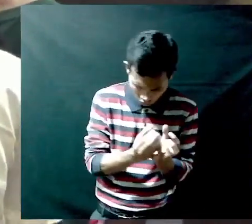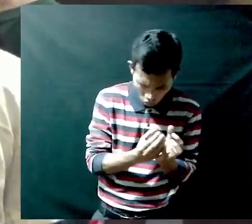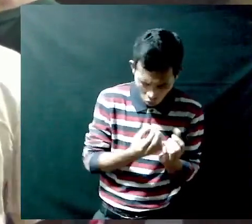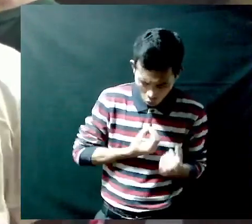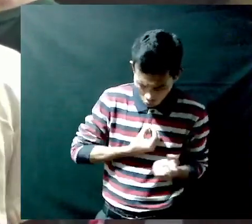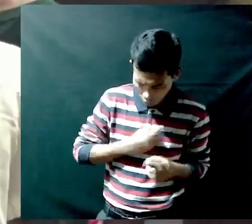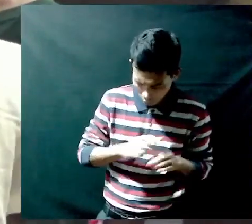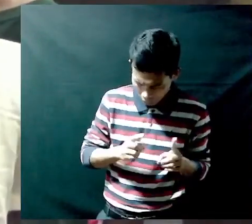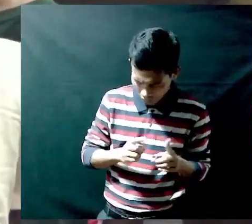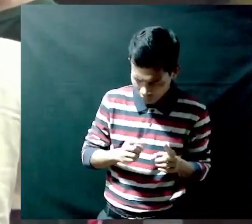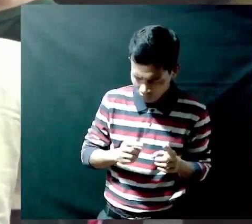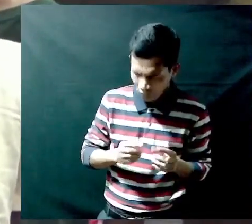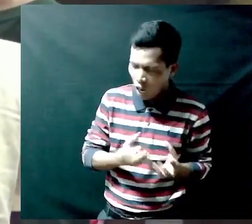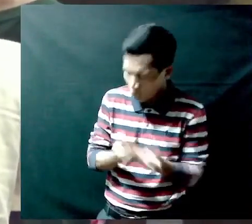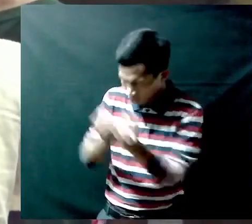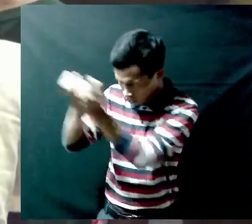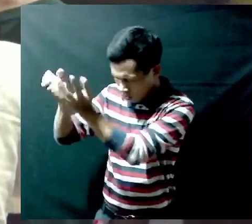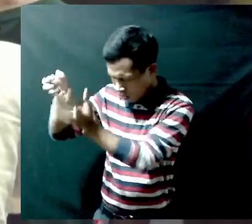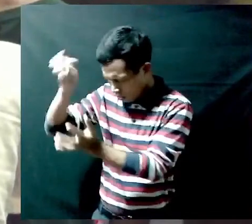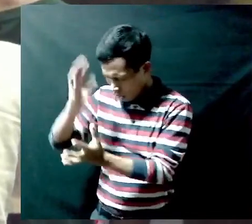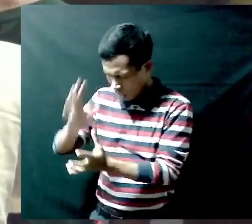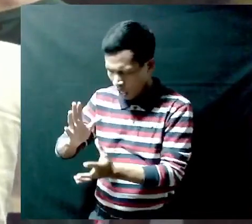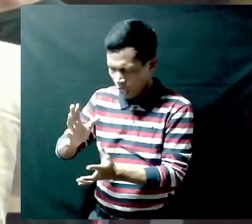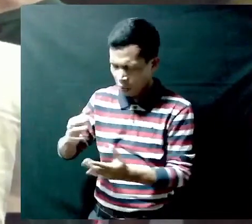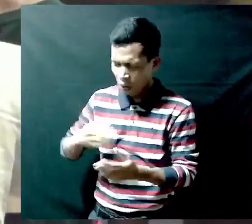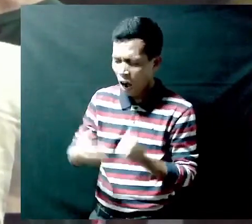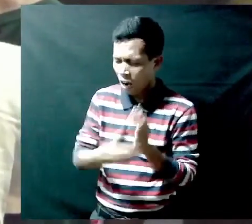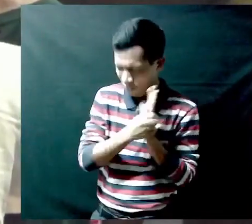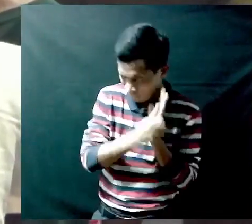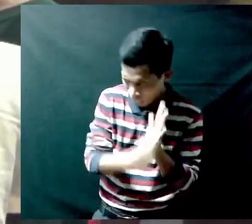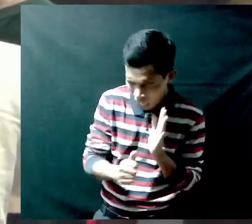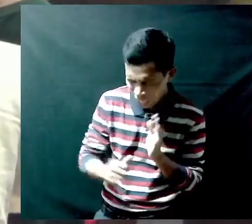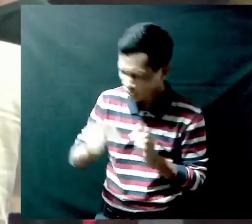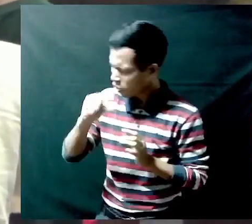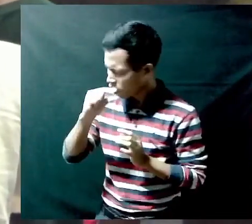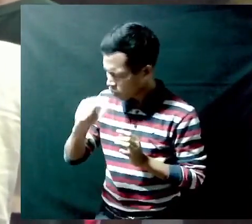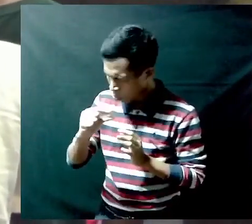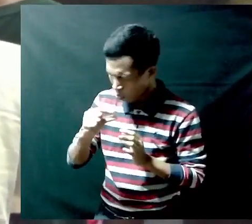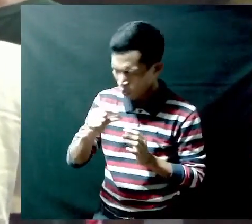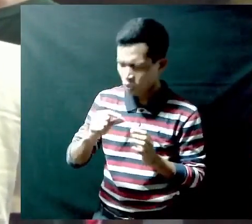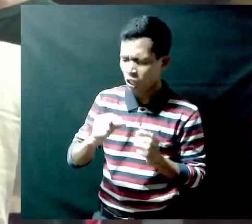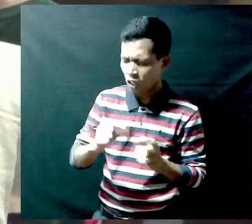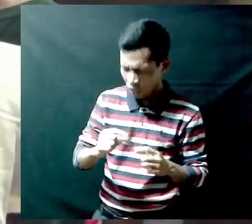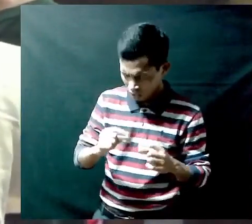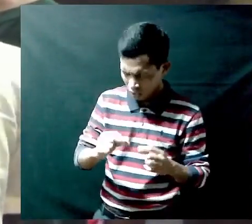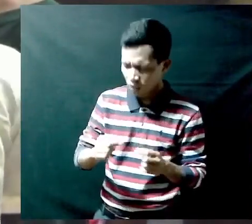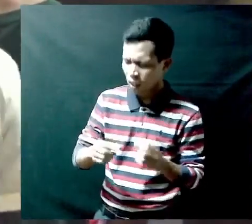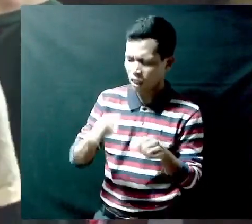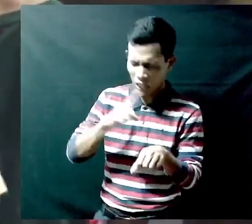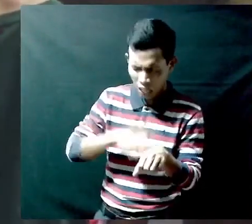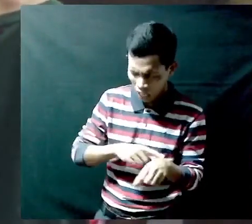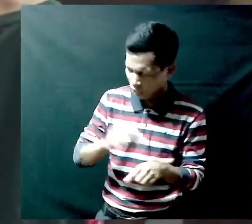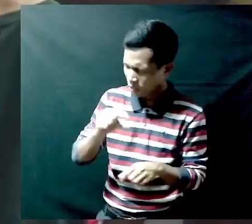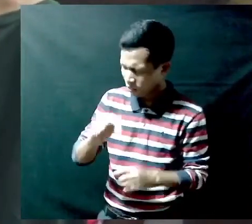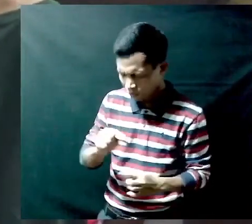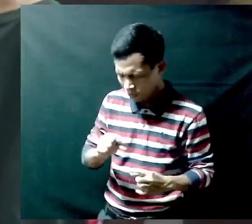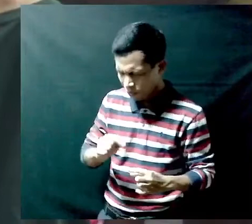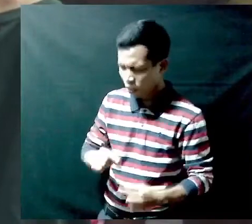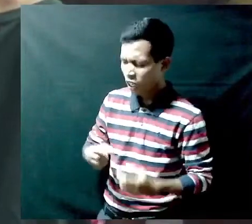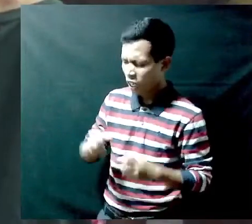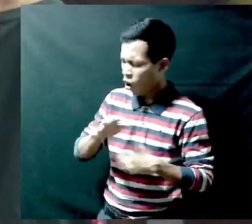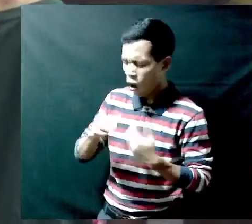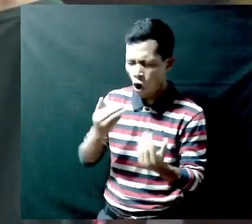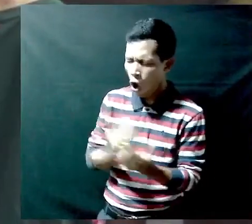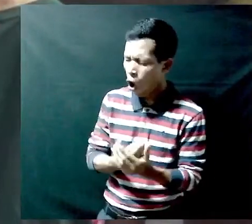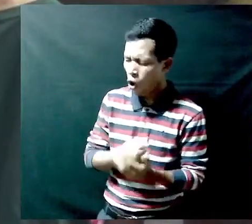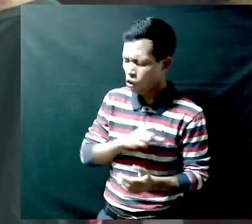Panginoon. So yung maliit na talino namin, maliit na resources namin, maliit na kalakasan namin, konting oras namin, Lord, we give it